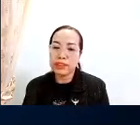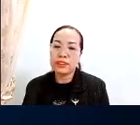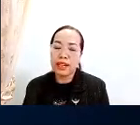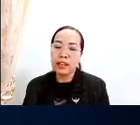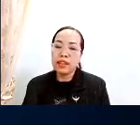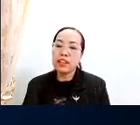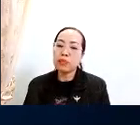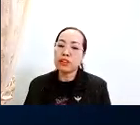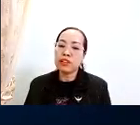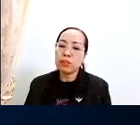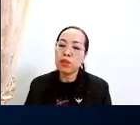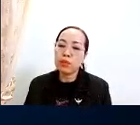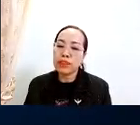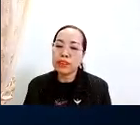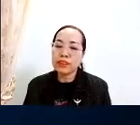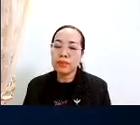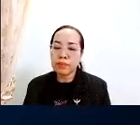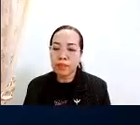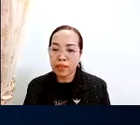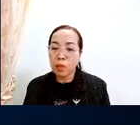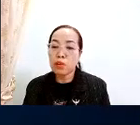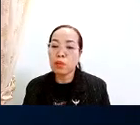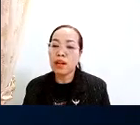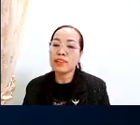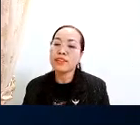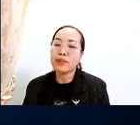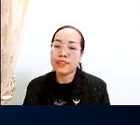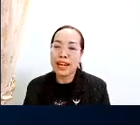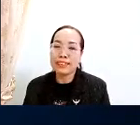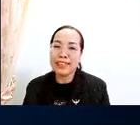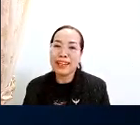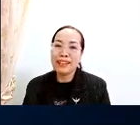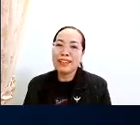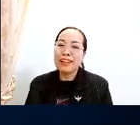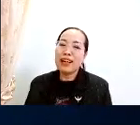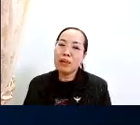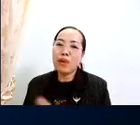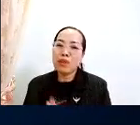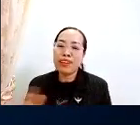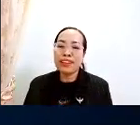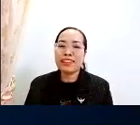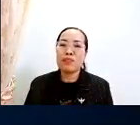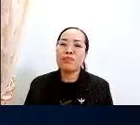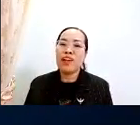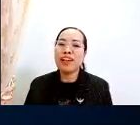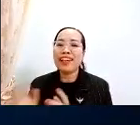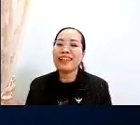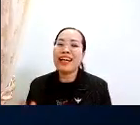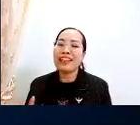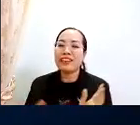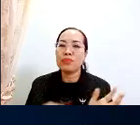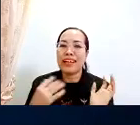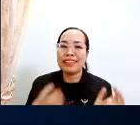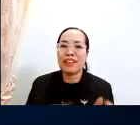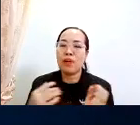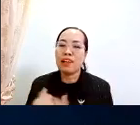luôn dương chà nói chung nói tí buồn môi tiết cứ công khoa rương tồi tà chà vì môn má nếu không ở đằng đấy